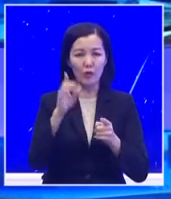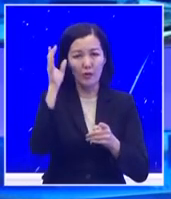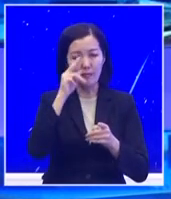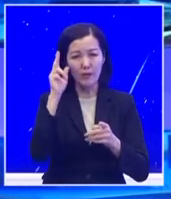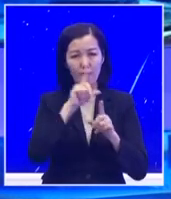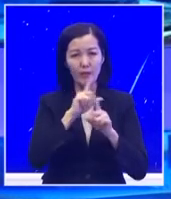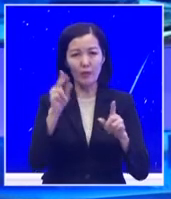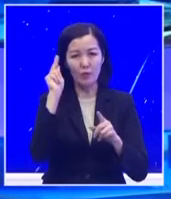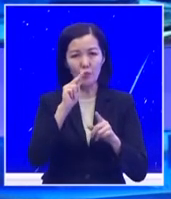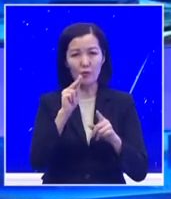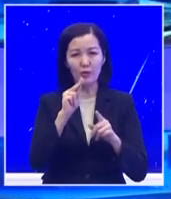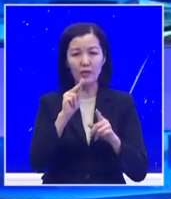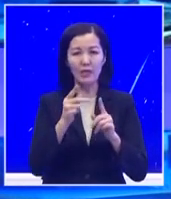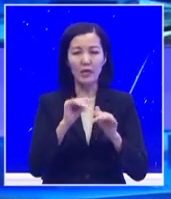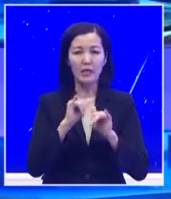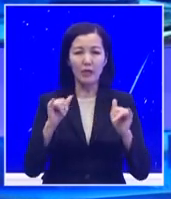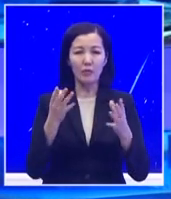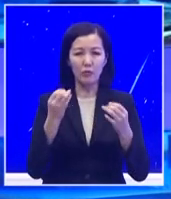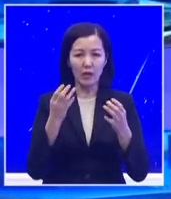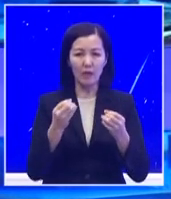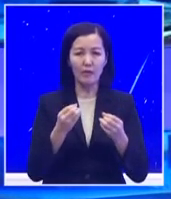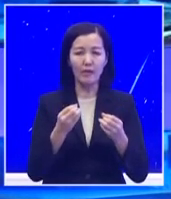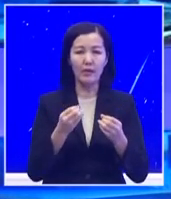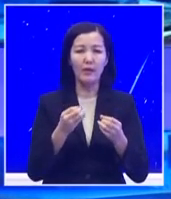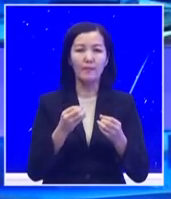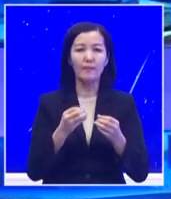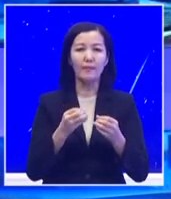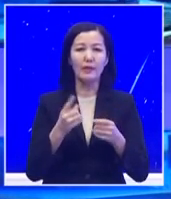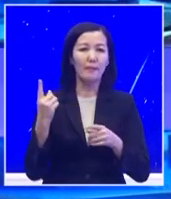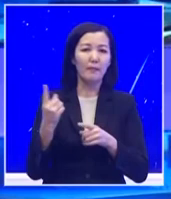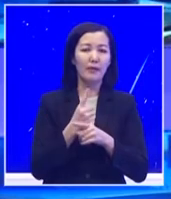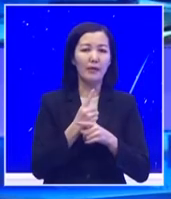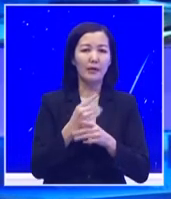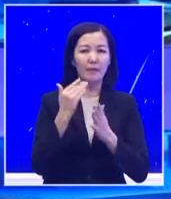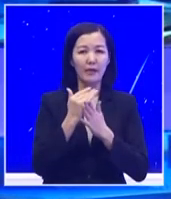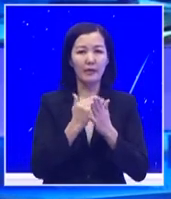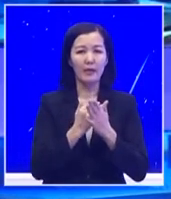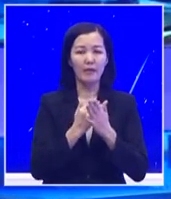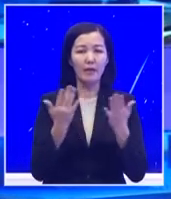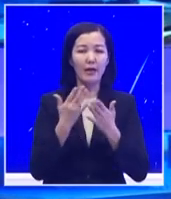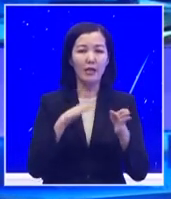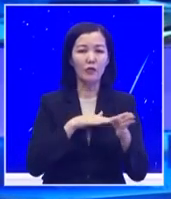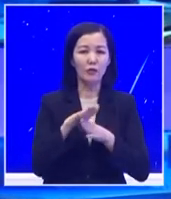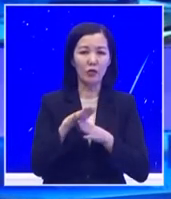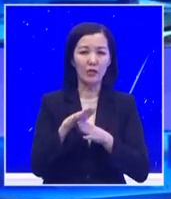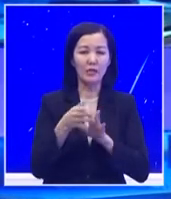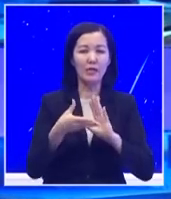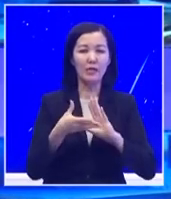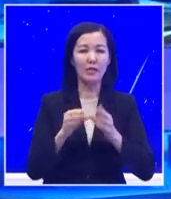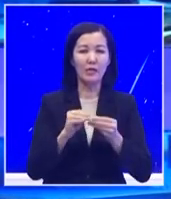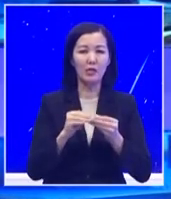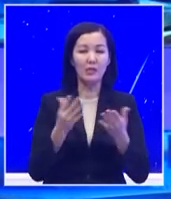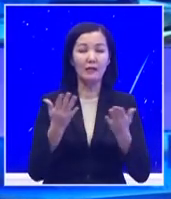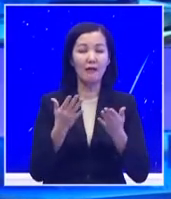мекемелеріндегі оқытудың әдіснамасын дамыту тағы бар. Сонымен тұтас бір кезеңді бағдарлама өңірде қалай жүзеге асты, нәтижесі